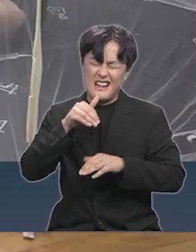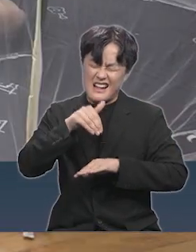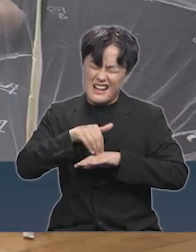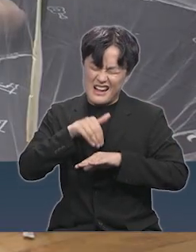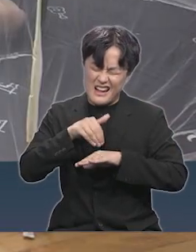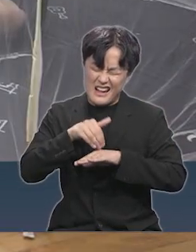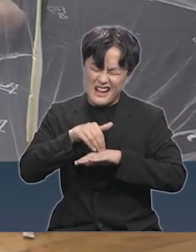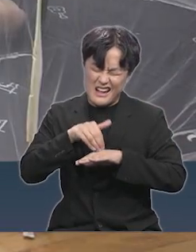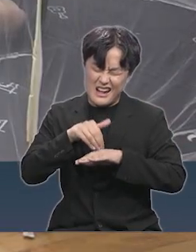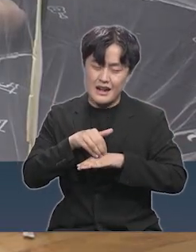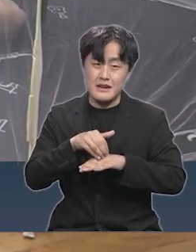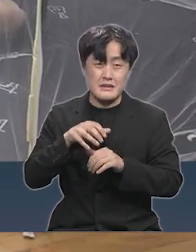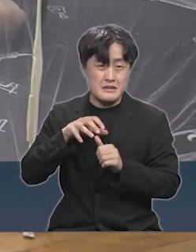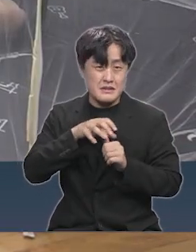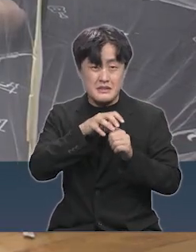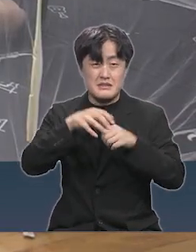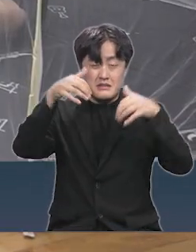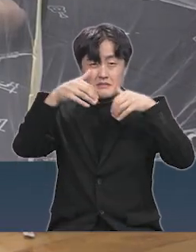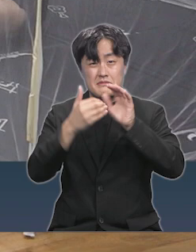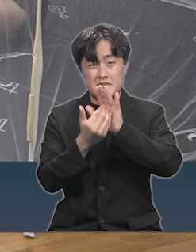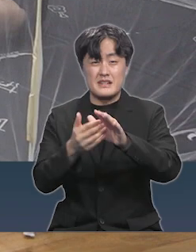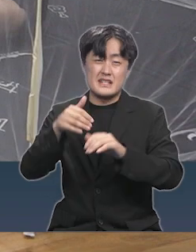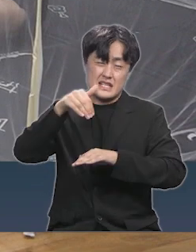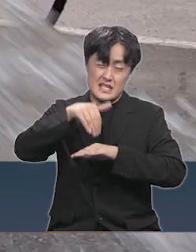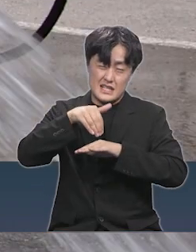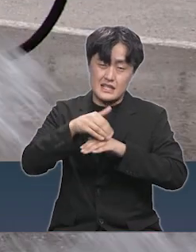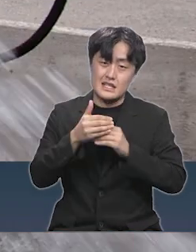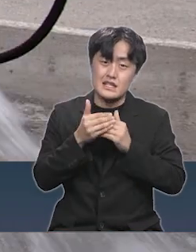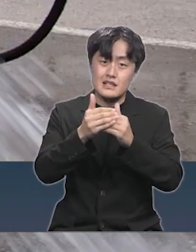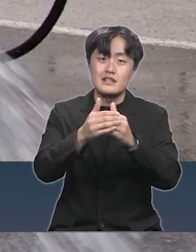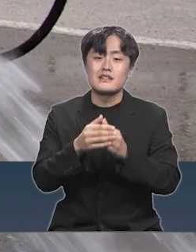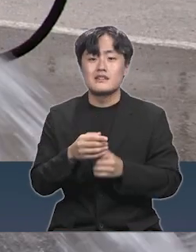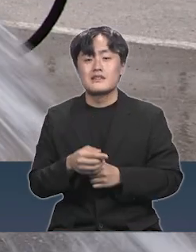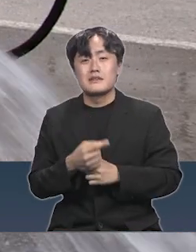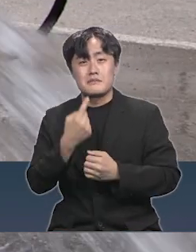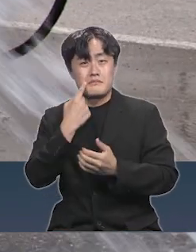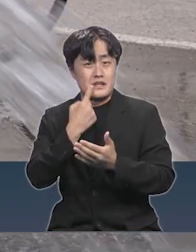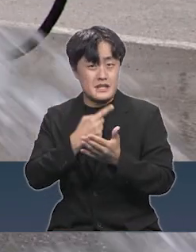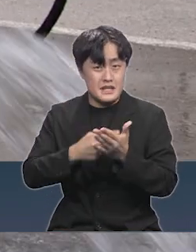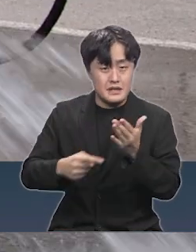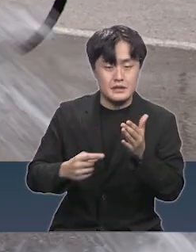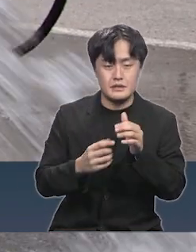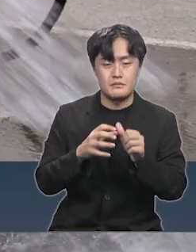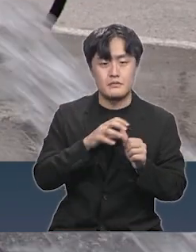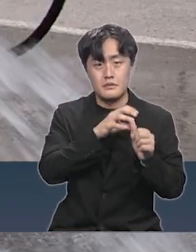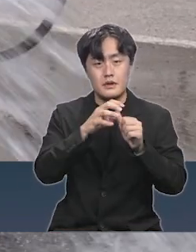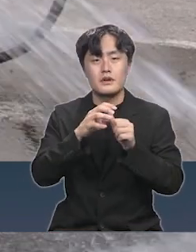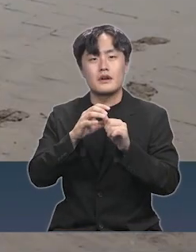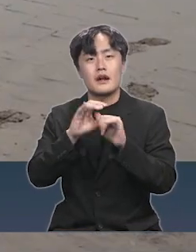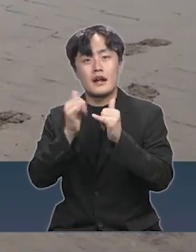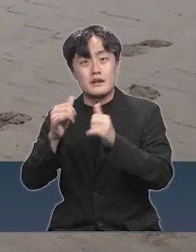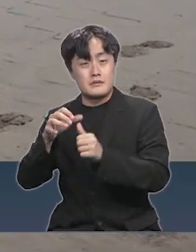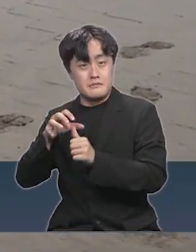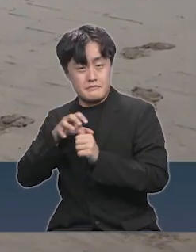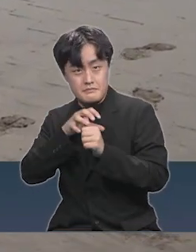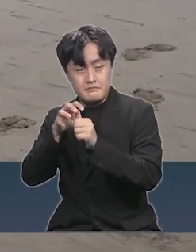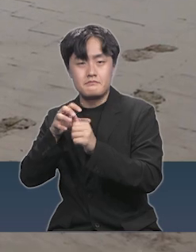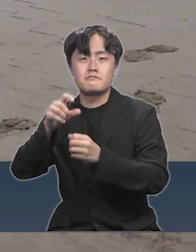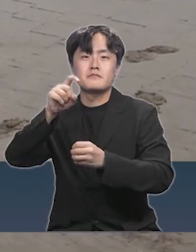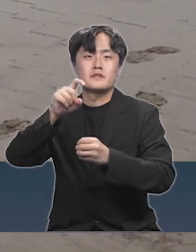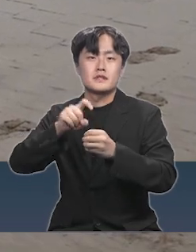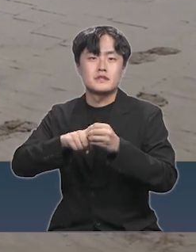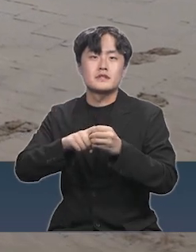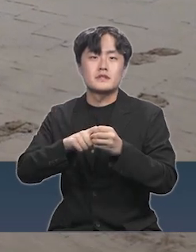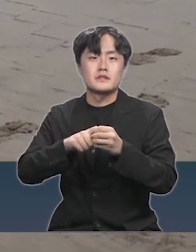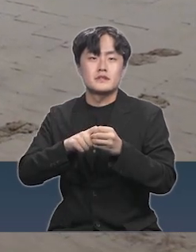대비 훈련을 실시하는 등 수해로부터 구민들을 보호하기 위해 최선을 다하고 있습니다 군은 장마가 끝날